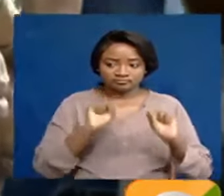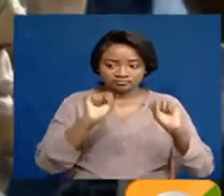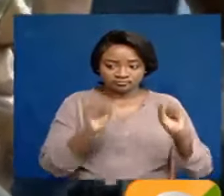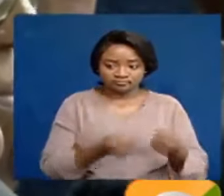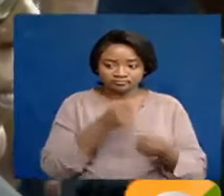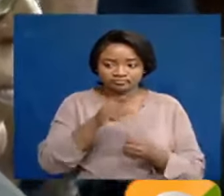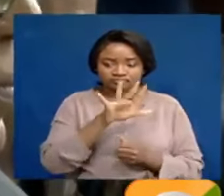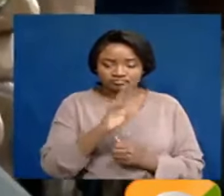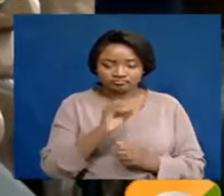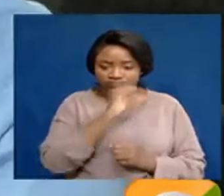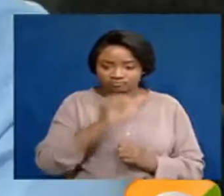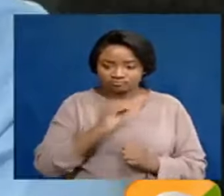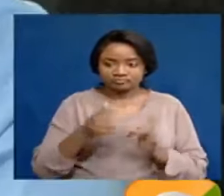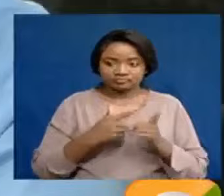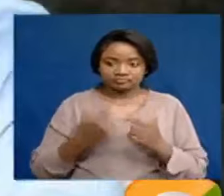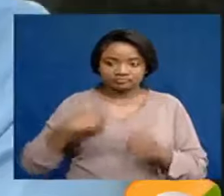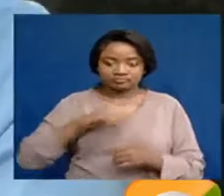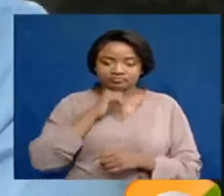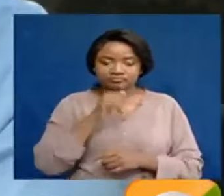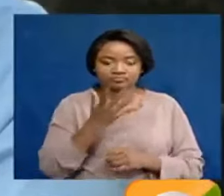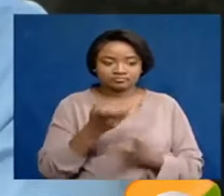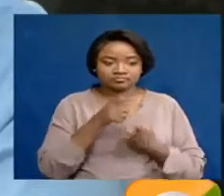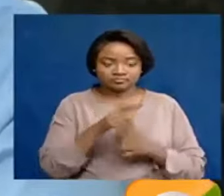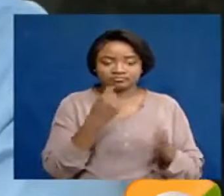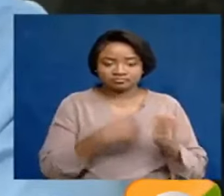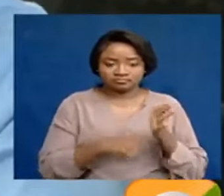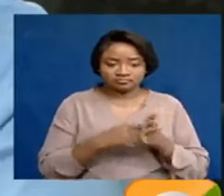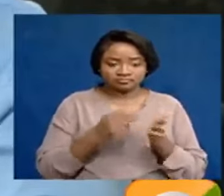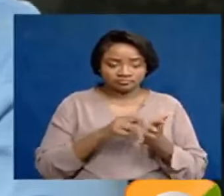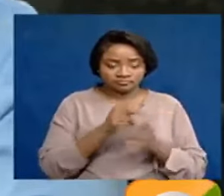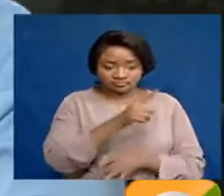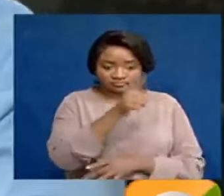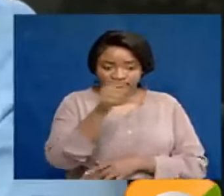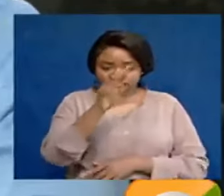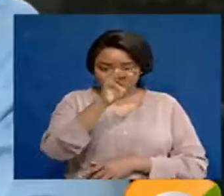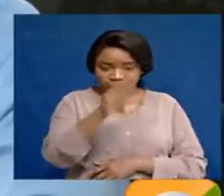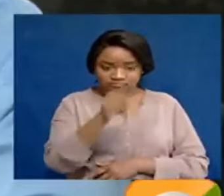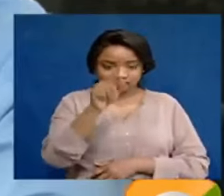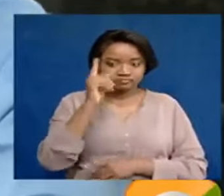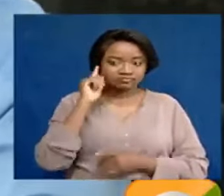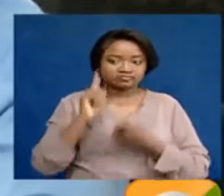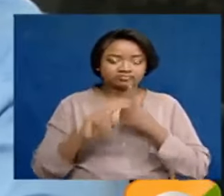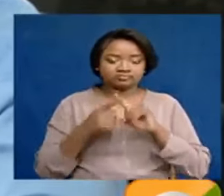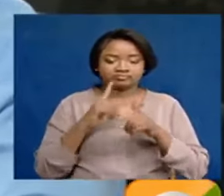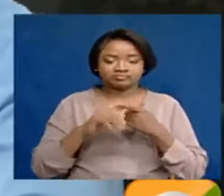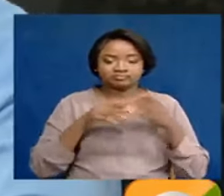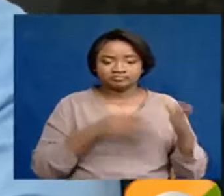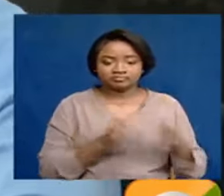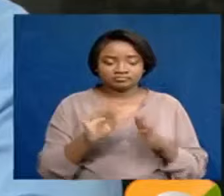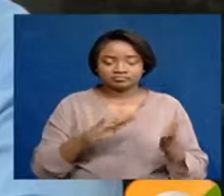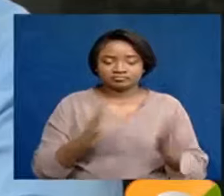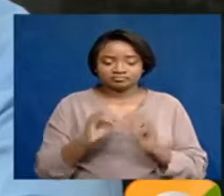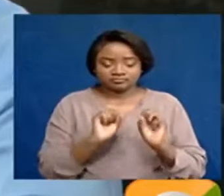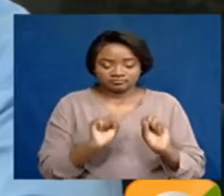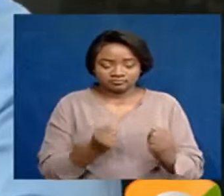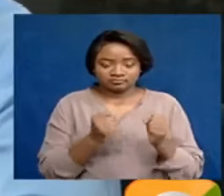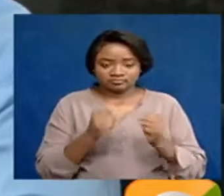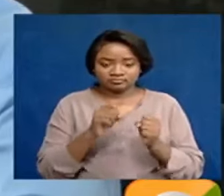taxes. So as a member of parliament, I think we should be working on savings and on these